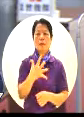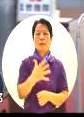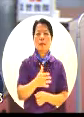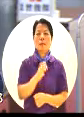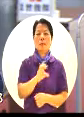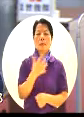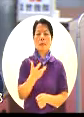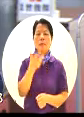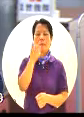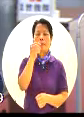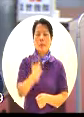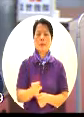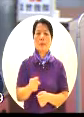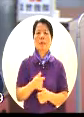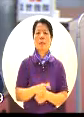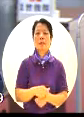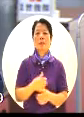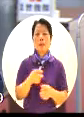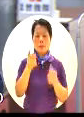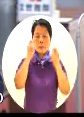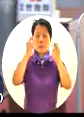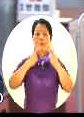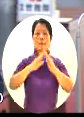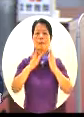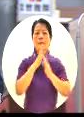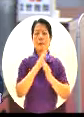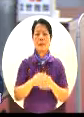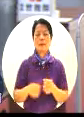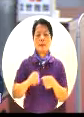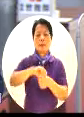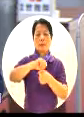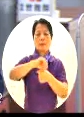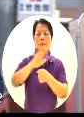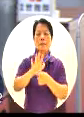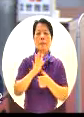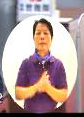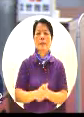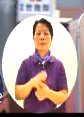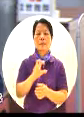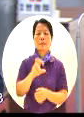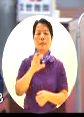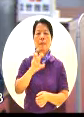哈，8400万哈。高雄市是增加了哈，